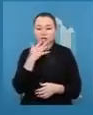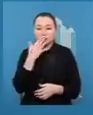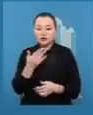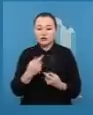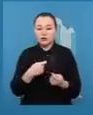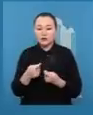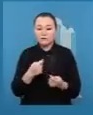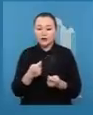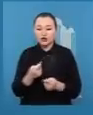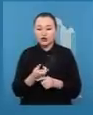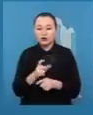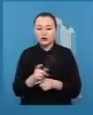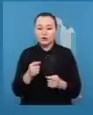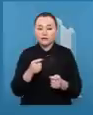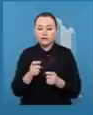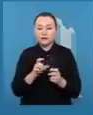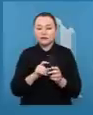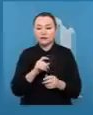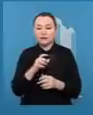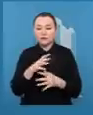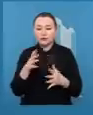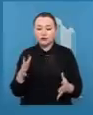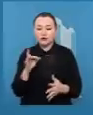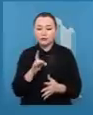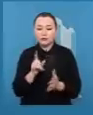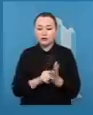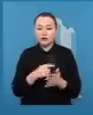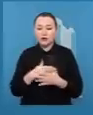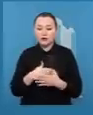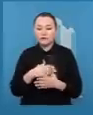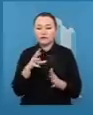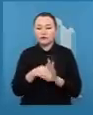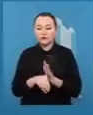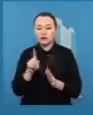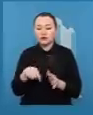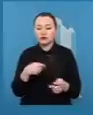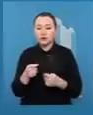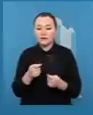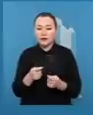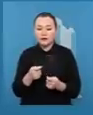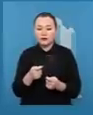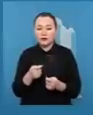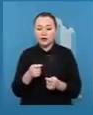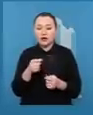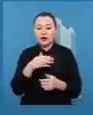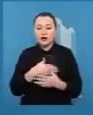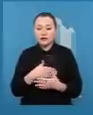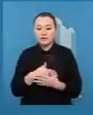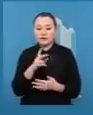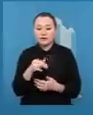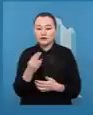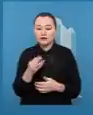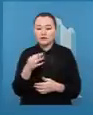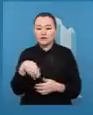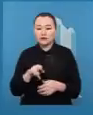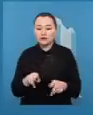иностранные управляющие, которые управляют значительным объемом пенсионных активов, в том числе, которые управляют активами и Национального